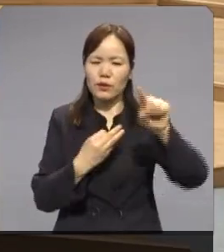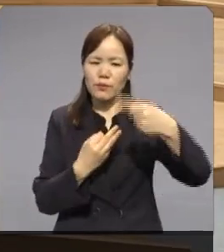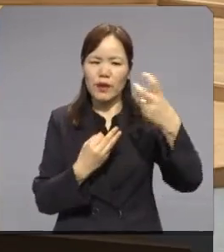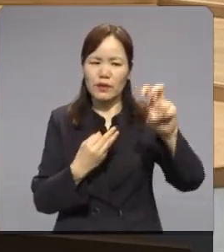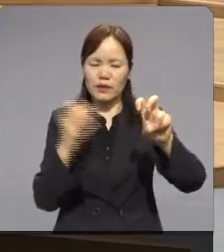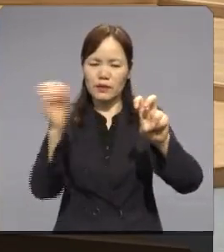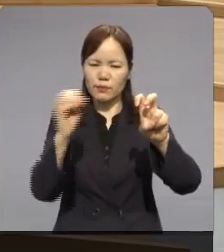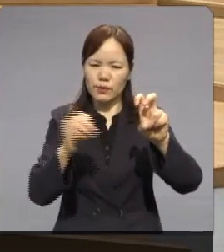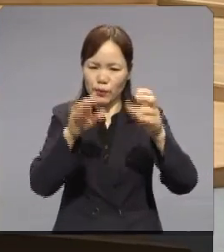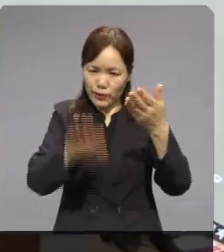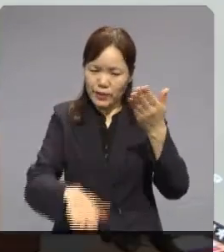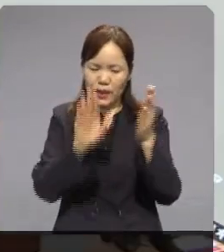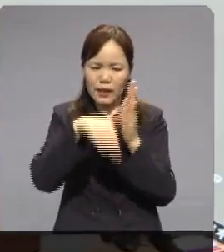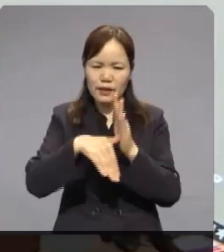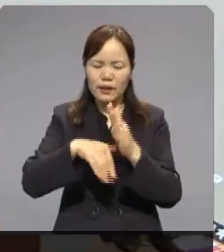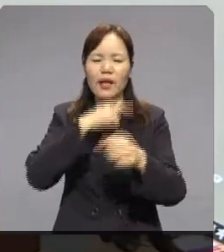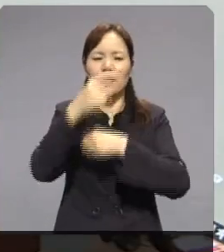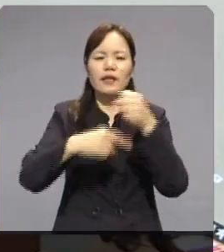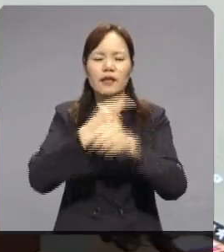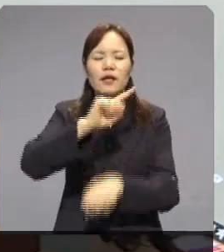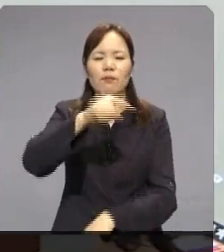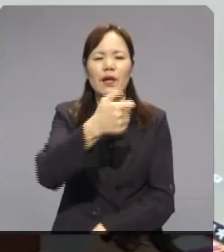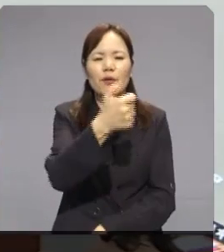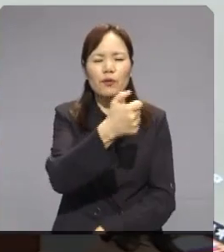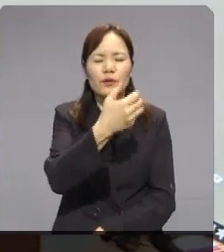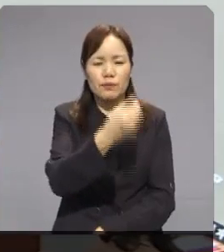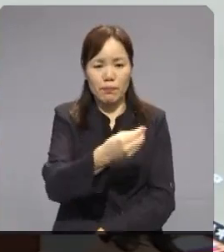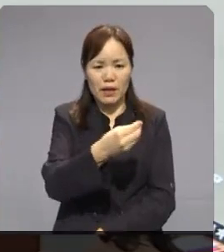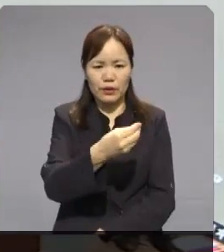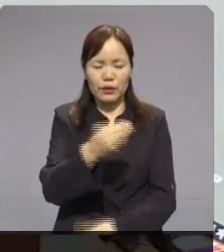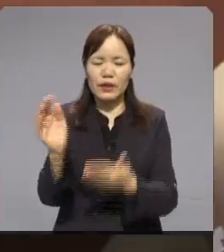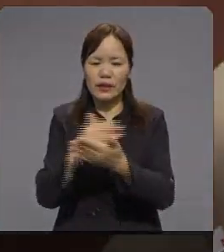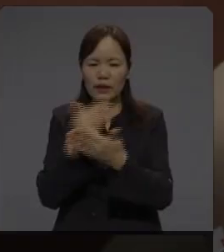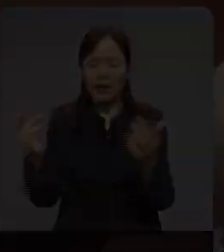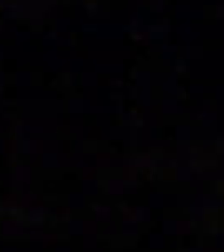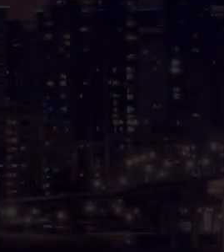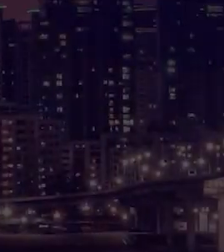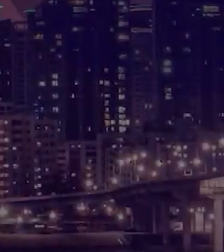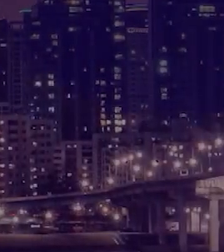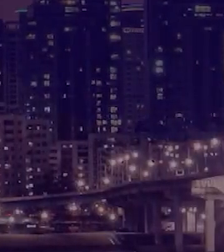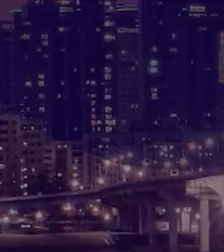수준 이하인 경우에 연 150만 원을 2회에 걸쳐 지급합니다.